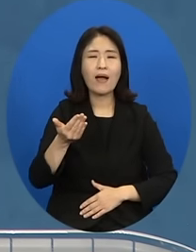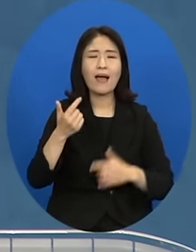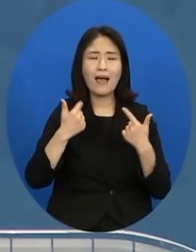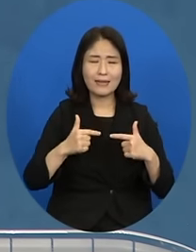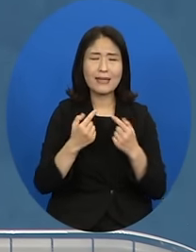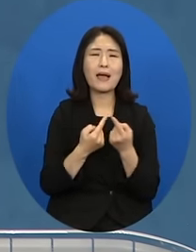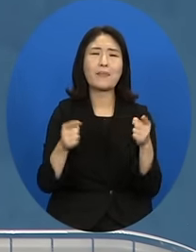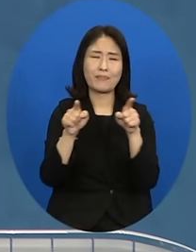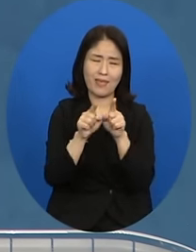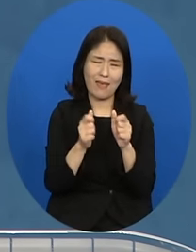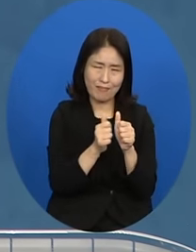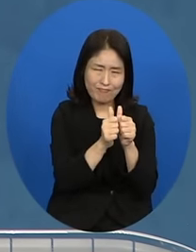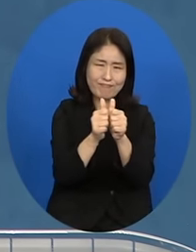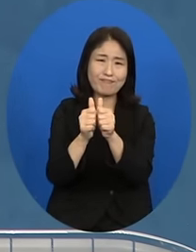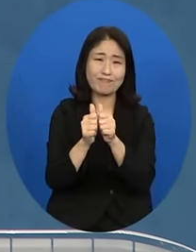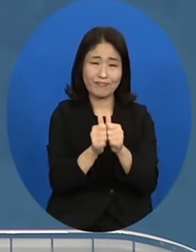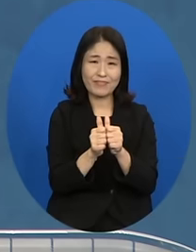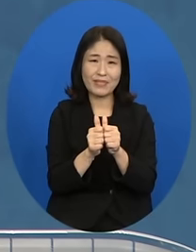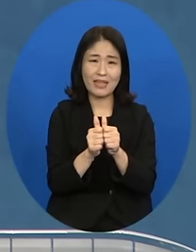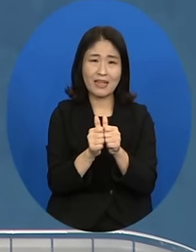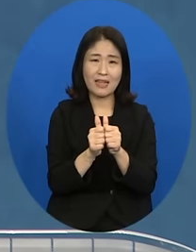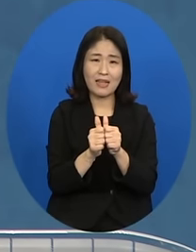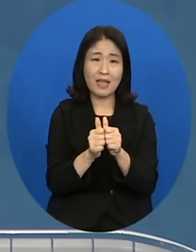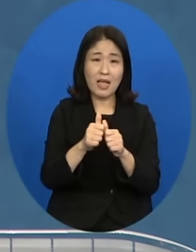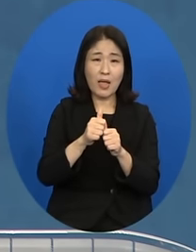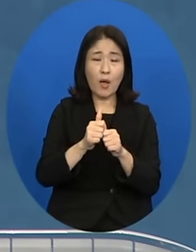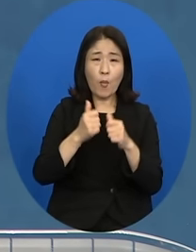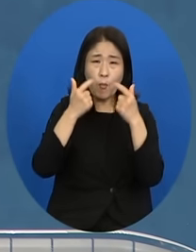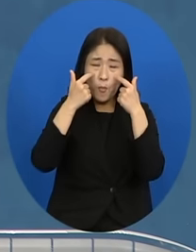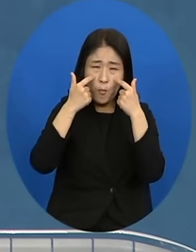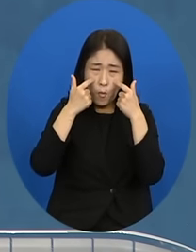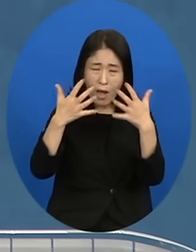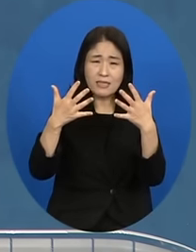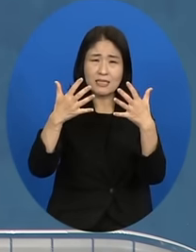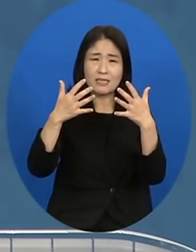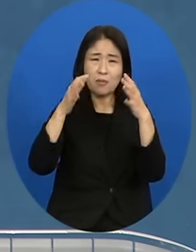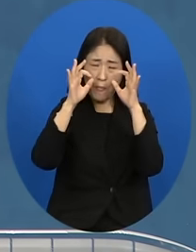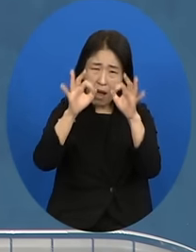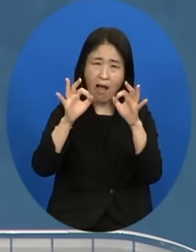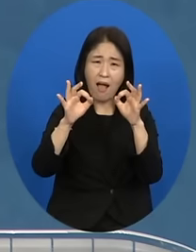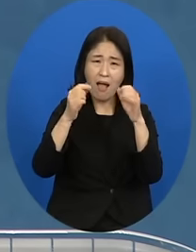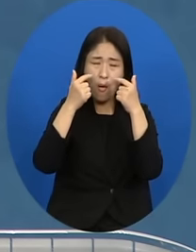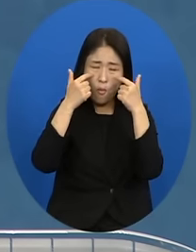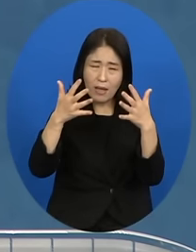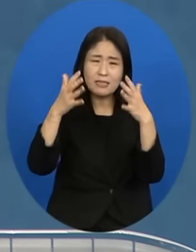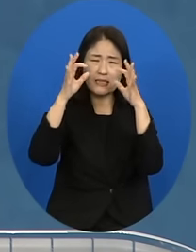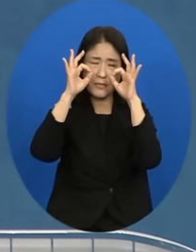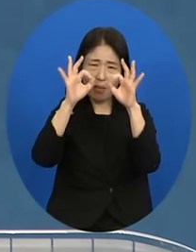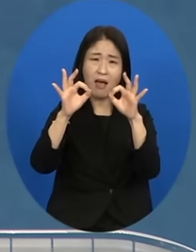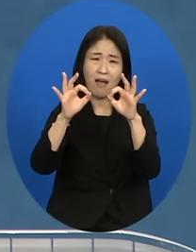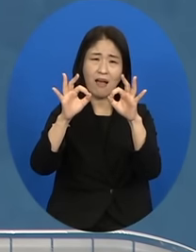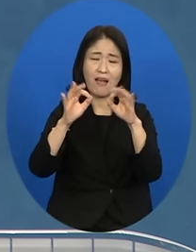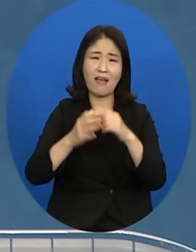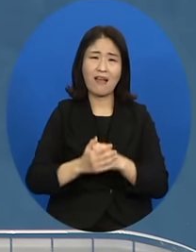거야. 그러니 볼지어다. 그러니 너도 볼지어다.